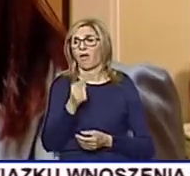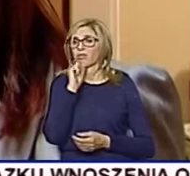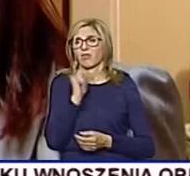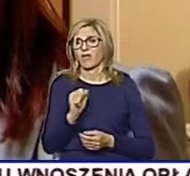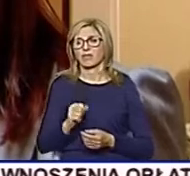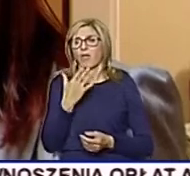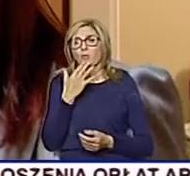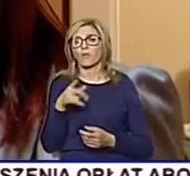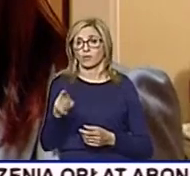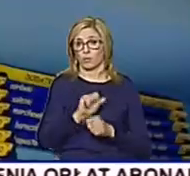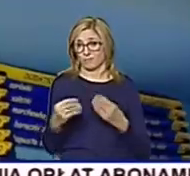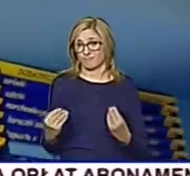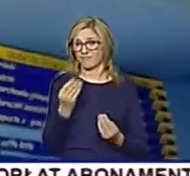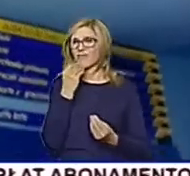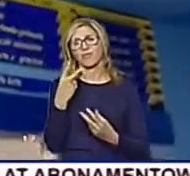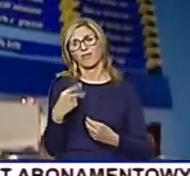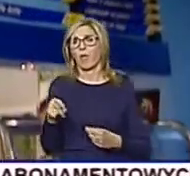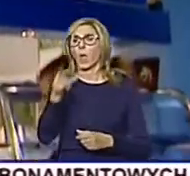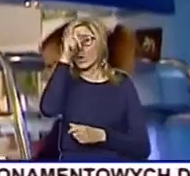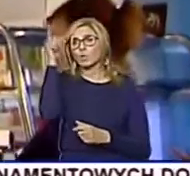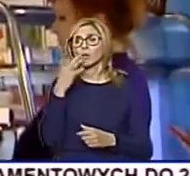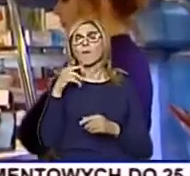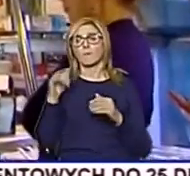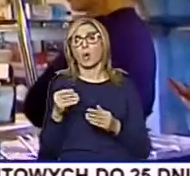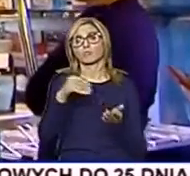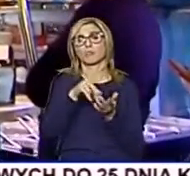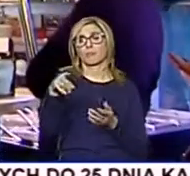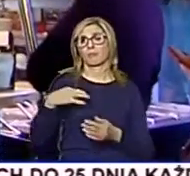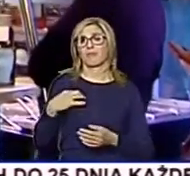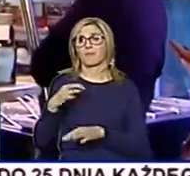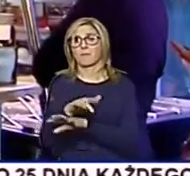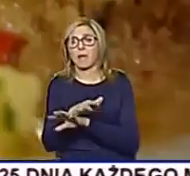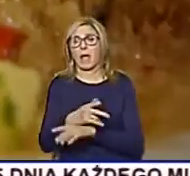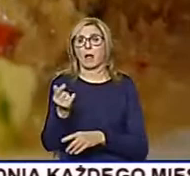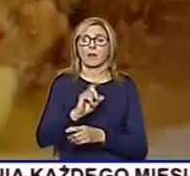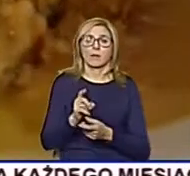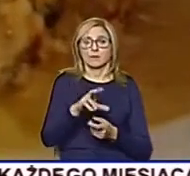uchodziło za wykwintne. Pacjenci mogą dojeść w prywatnych barach i